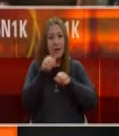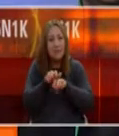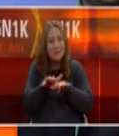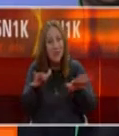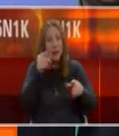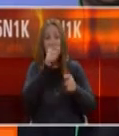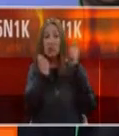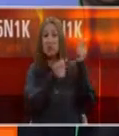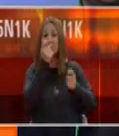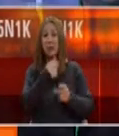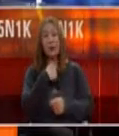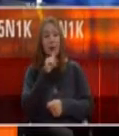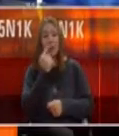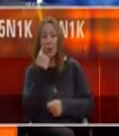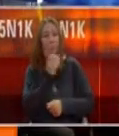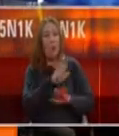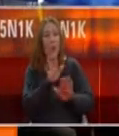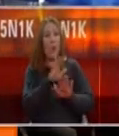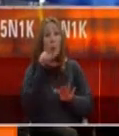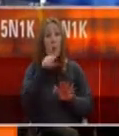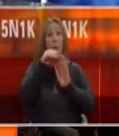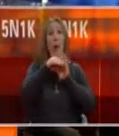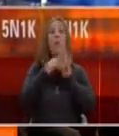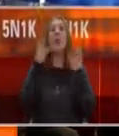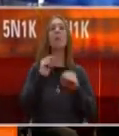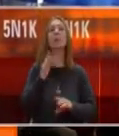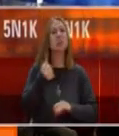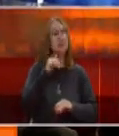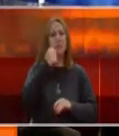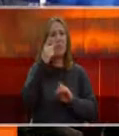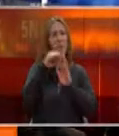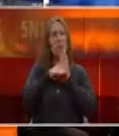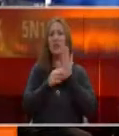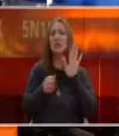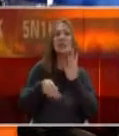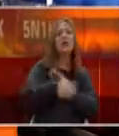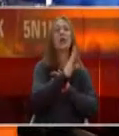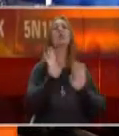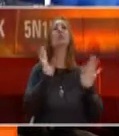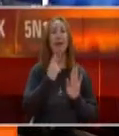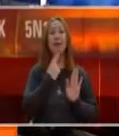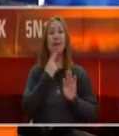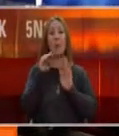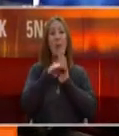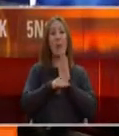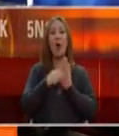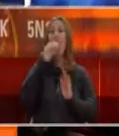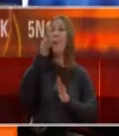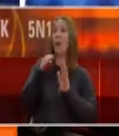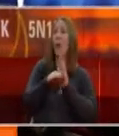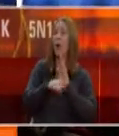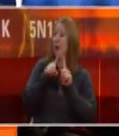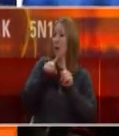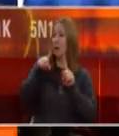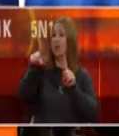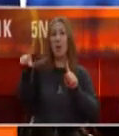yaptığınız çalışmaları hiç ben okuyamıyorum, göremiyorum. Yani bu program olmasa belki hiç programa da çıkamayacaksınız. Hani kadın programlarından haber programlarına kadar